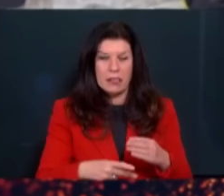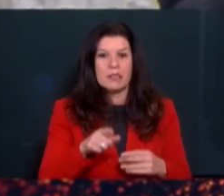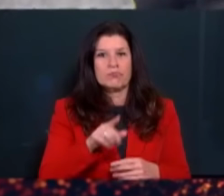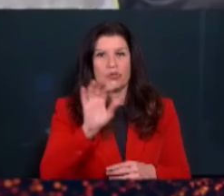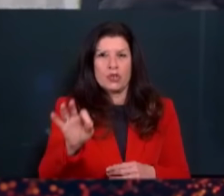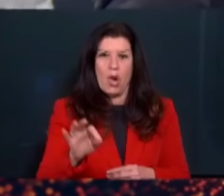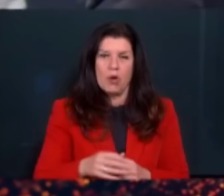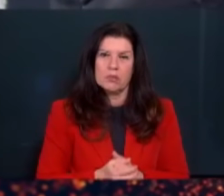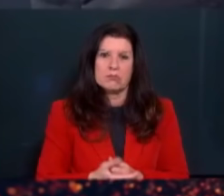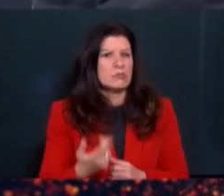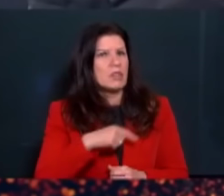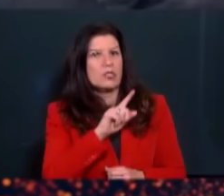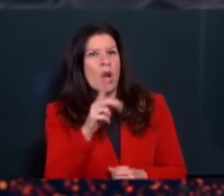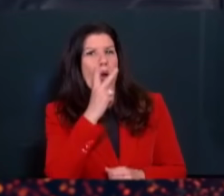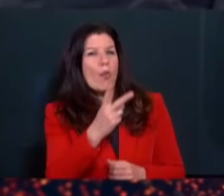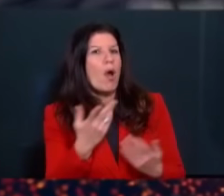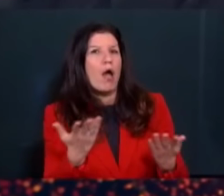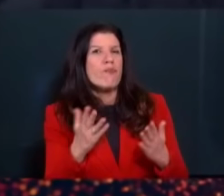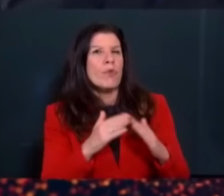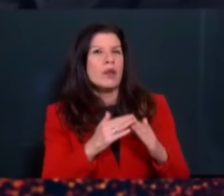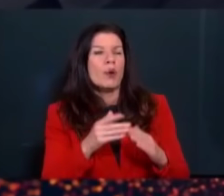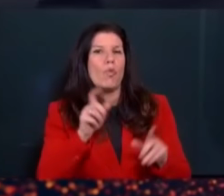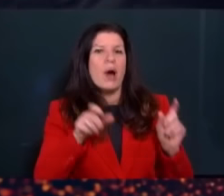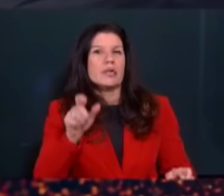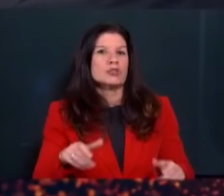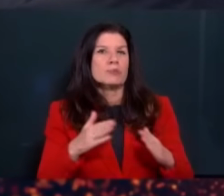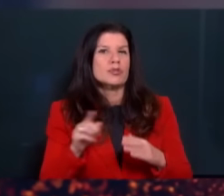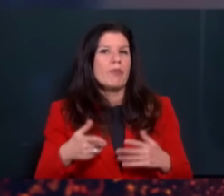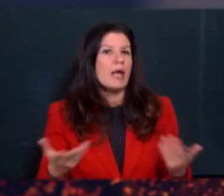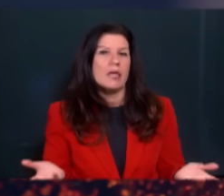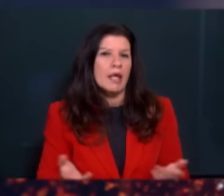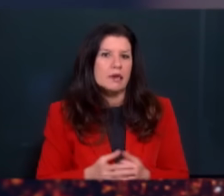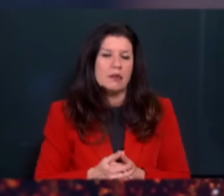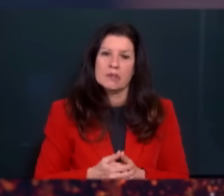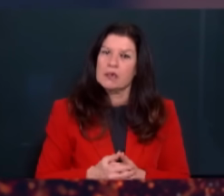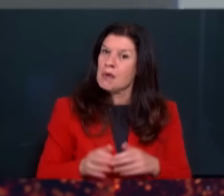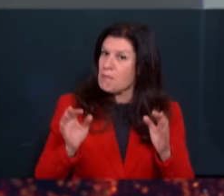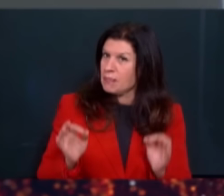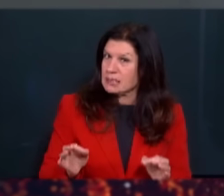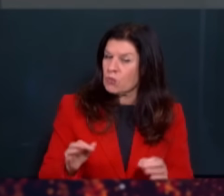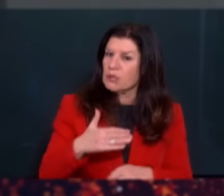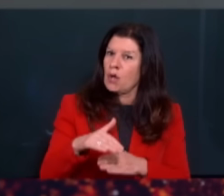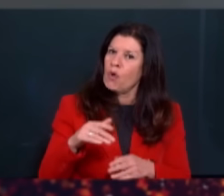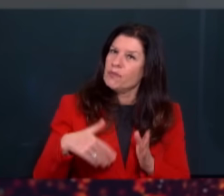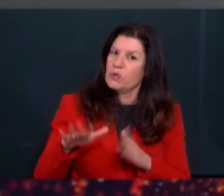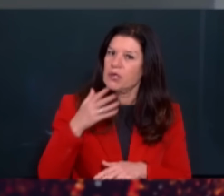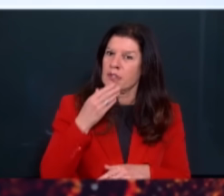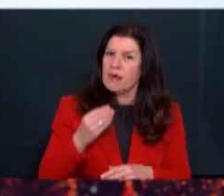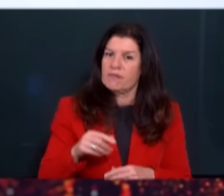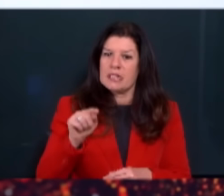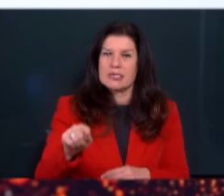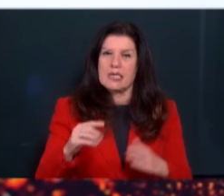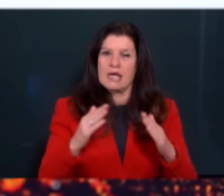פה את ההומלסים ואת הנרקומנים. האמת זה יותר... קצת אותם... במציאות הרחוב יותר יפה. יש פה דירת גג